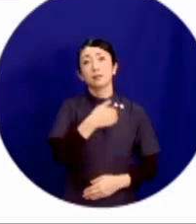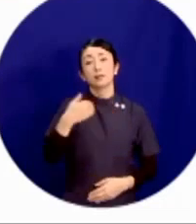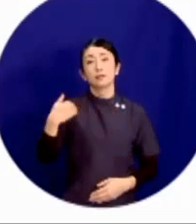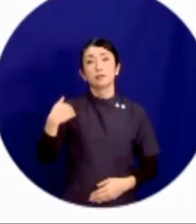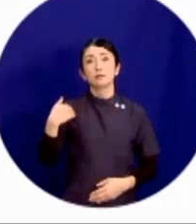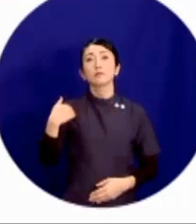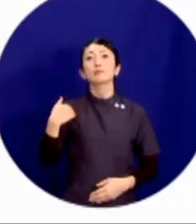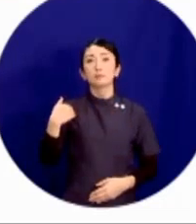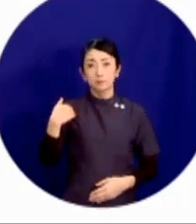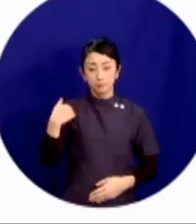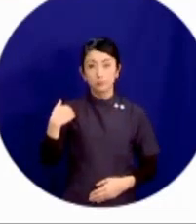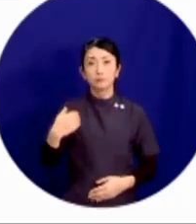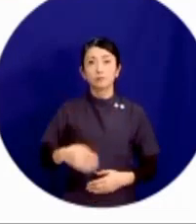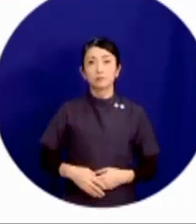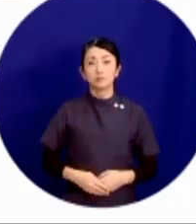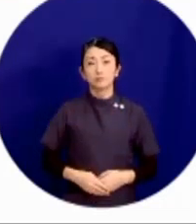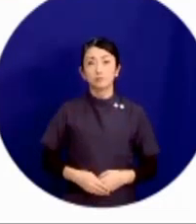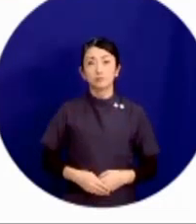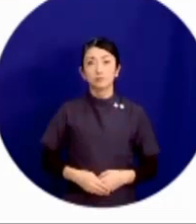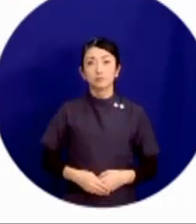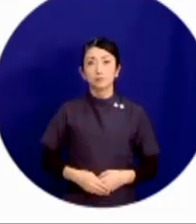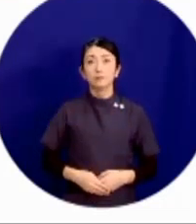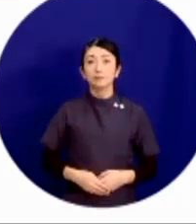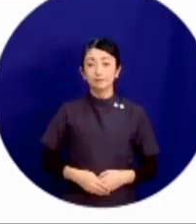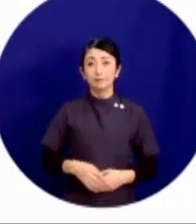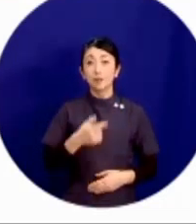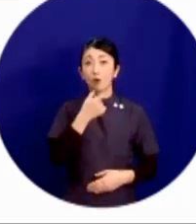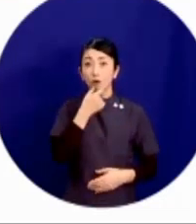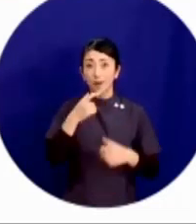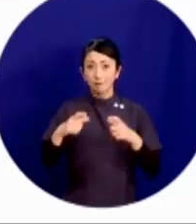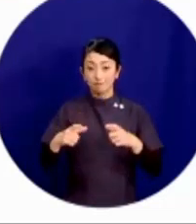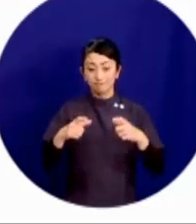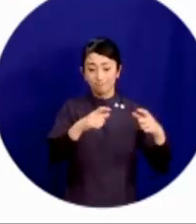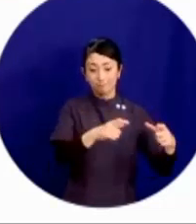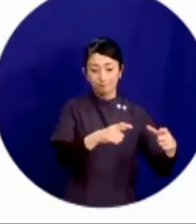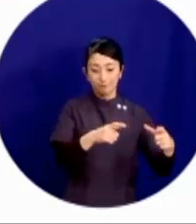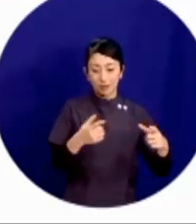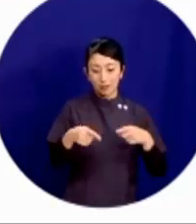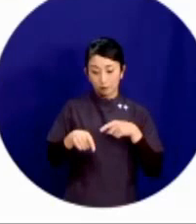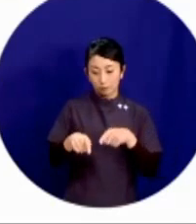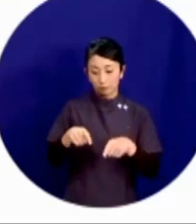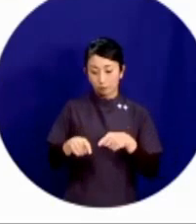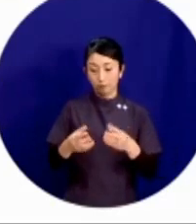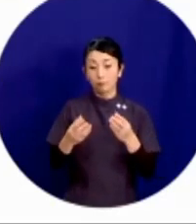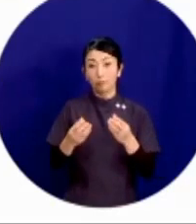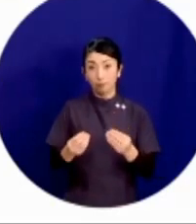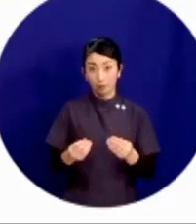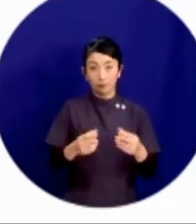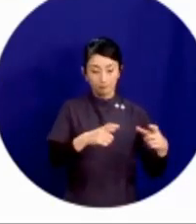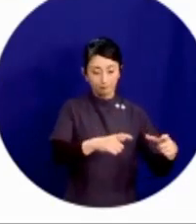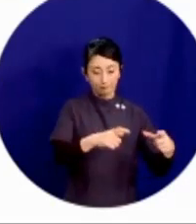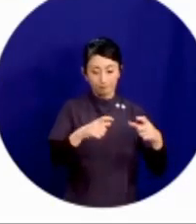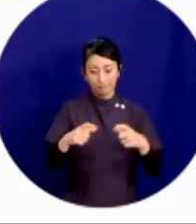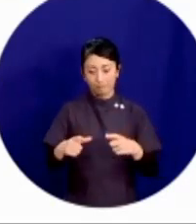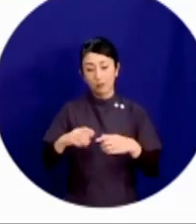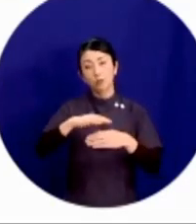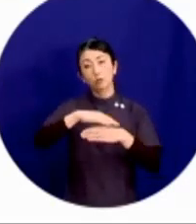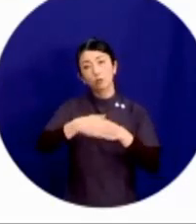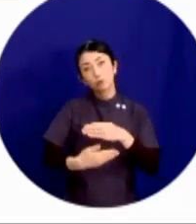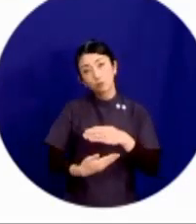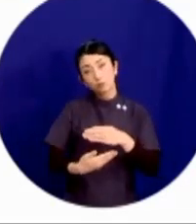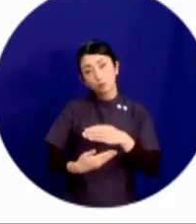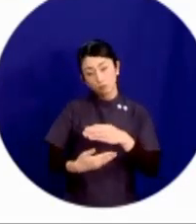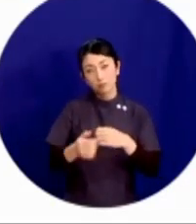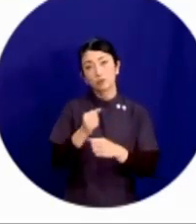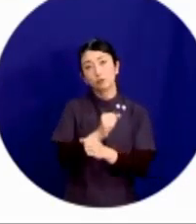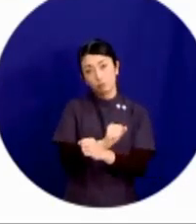に切ったラインが残らないようにしていますし、骨は全て戻して、凸凹がないような西洋的な工夫